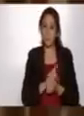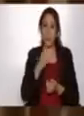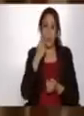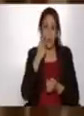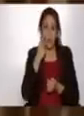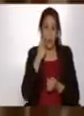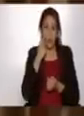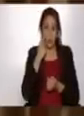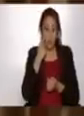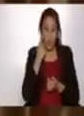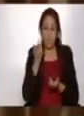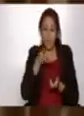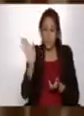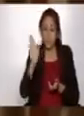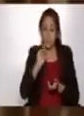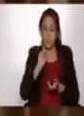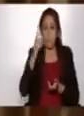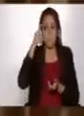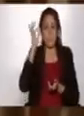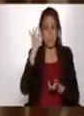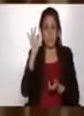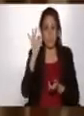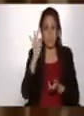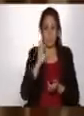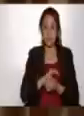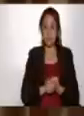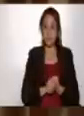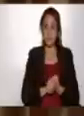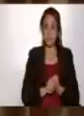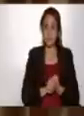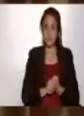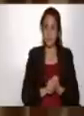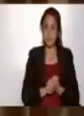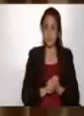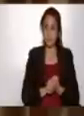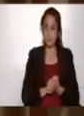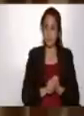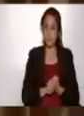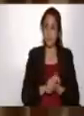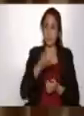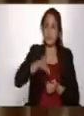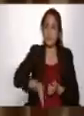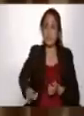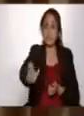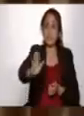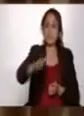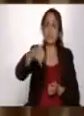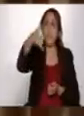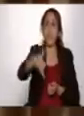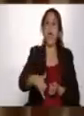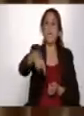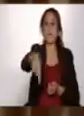روحتش، لانها ما شاء الله كانت ذكيه. فهي نزلت، انا قفلت الباب وراها. بس هي نزلت ما روحتش، فضلت واقفه على